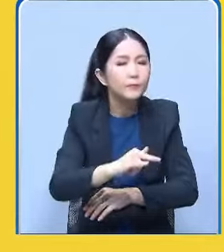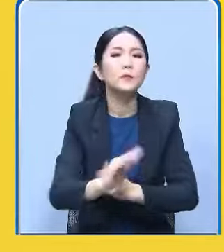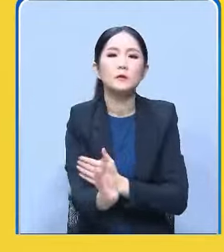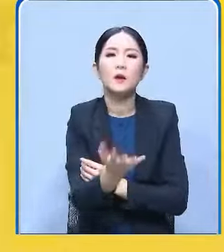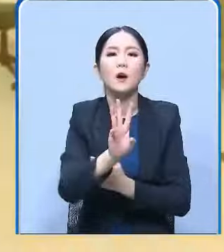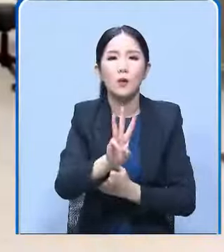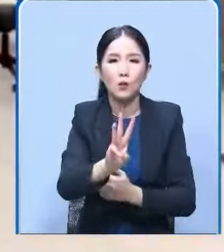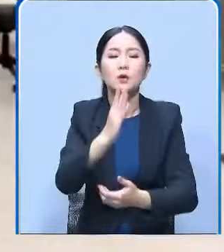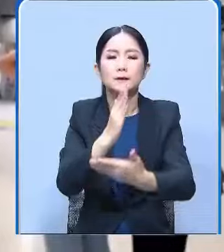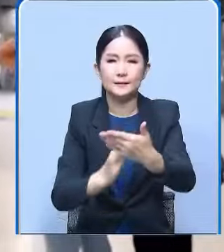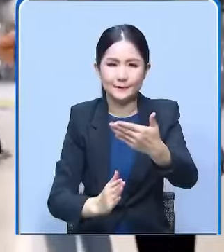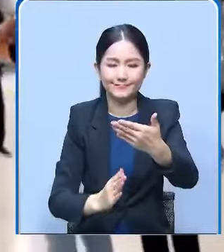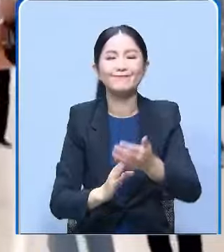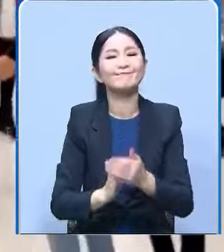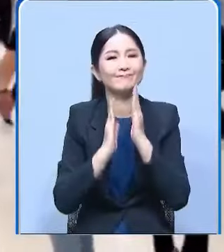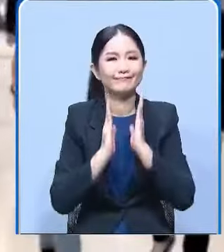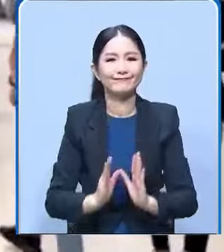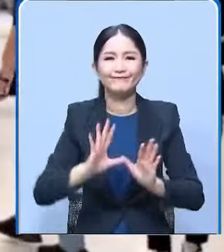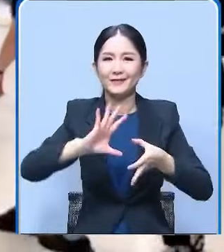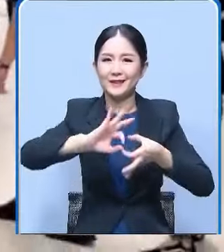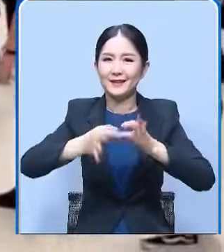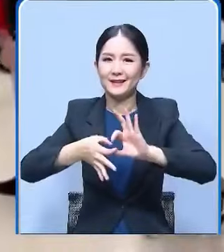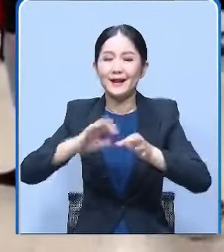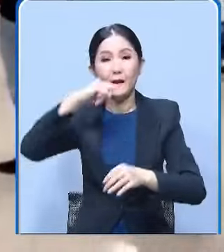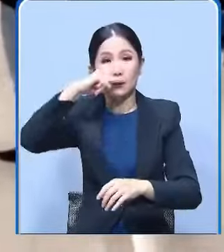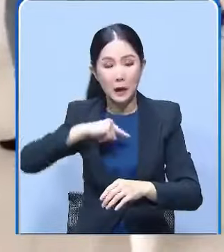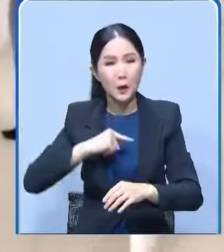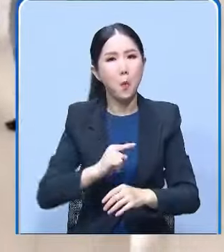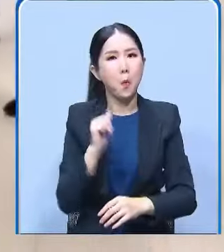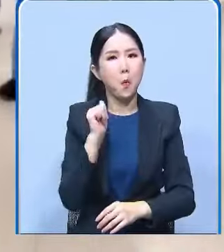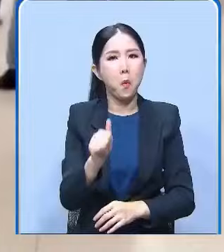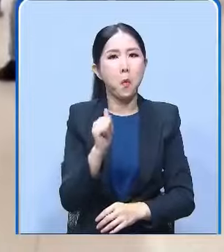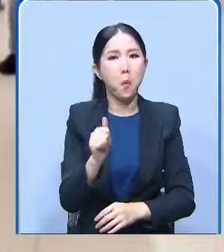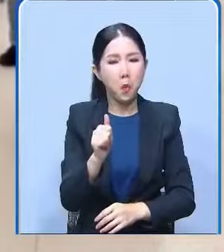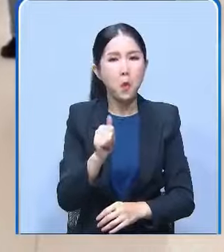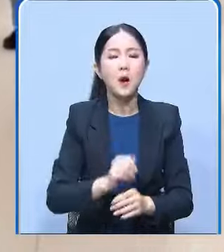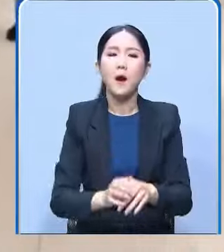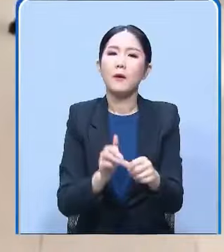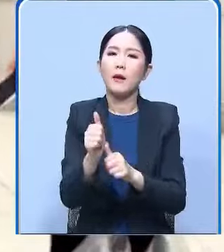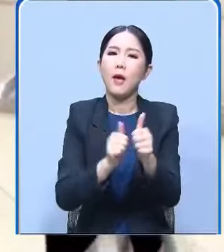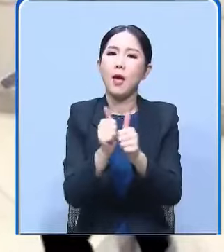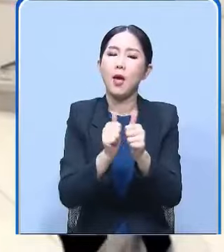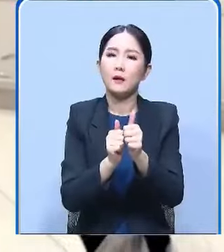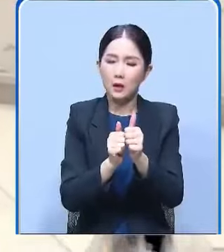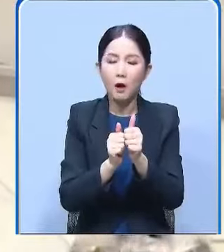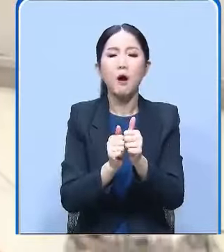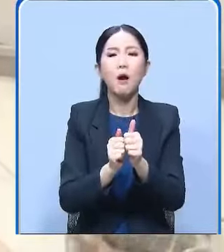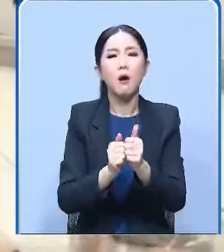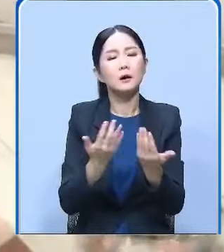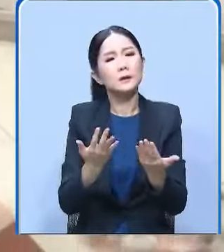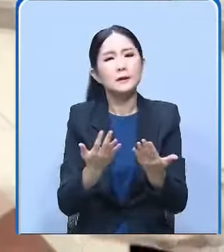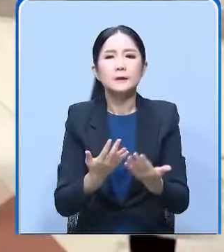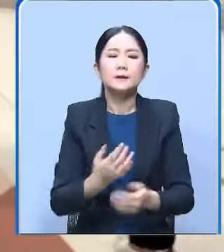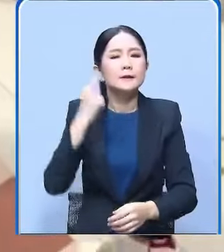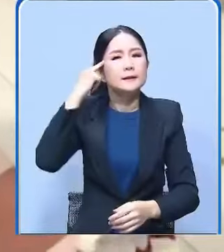ซึ่งต้องบอกว่าทัพนักกีฬาไทยสร้างผลงานได้อย่างยอดเยี่ยมในโอลิมปิกปารีส2024นะครับนี่คือภาพบรรยากาศเมื่อสัก